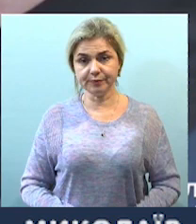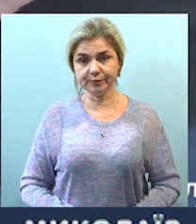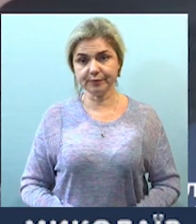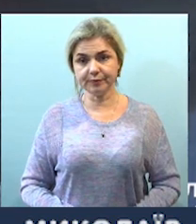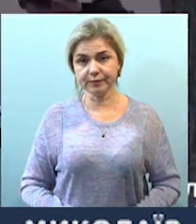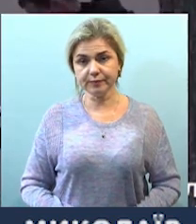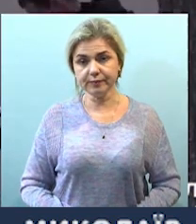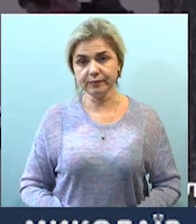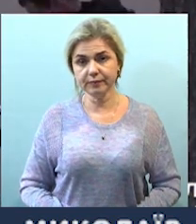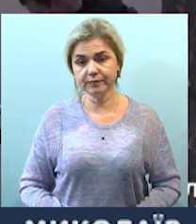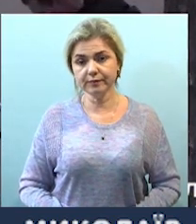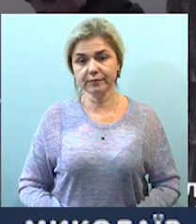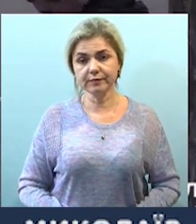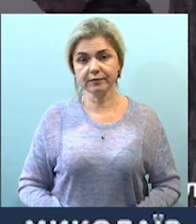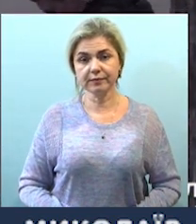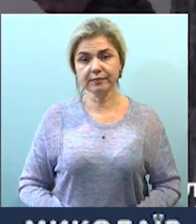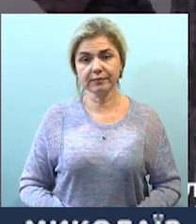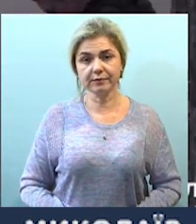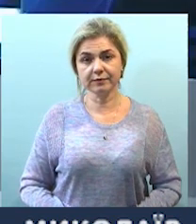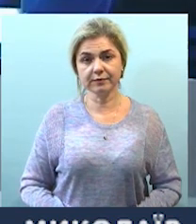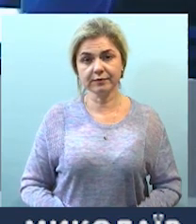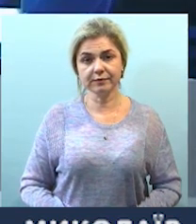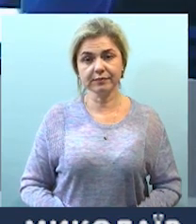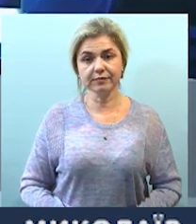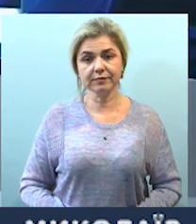Валентина Гурова, телевізійні новини Миколаївщини.